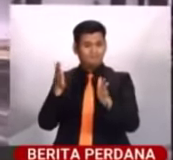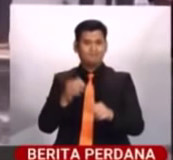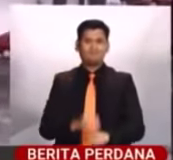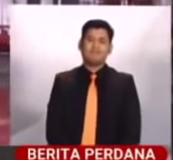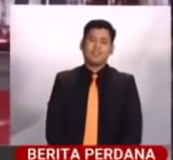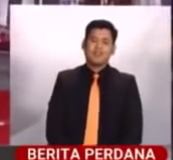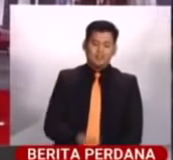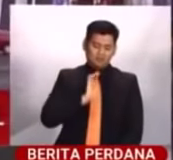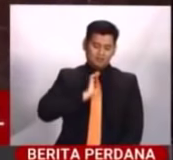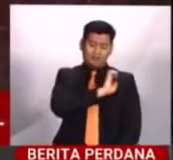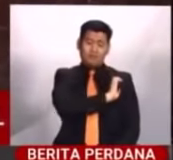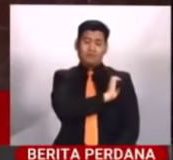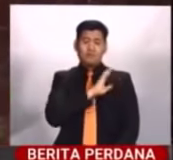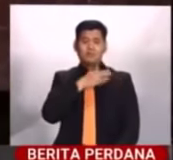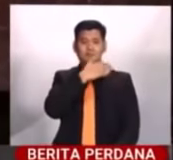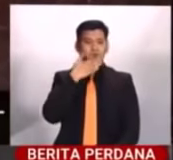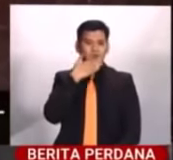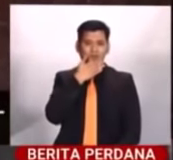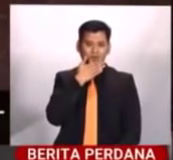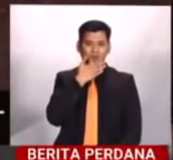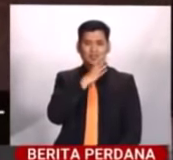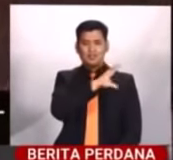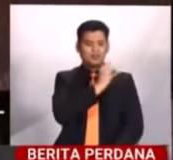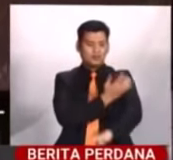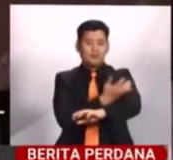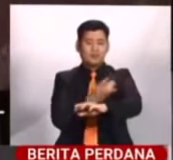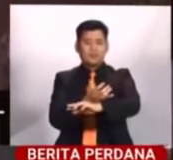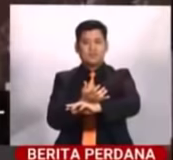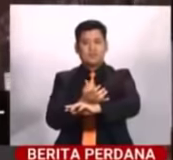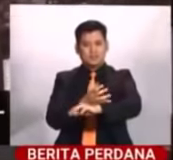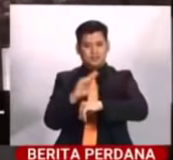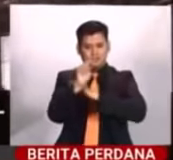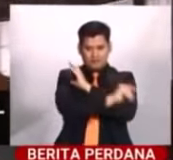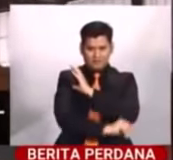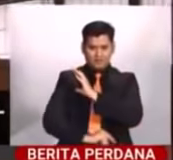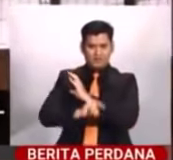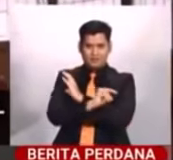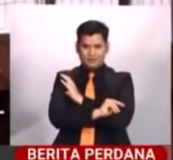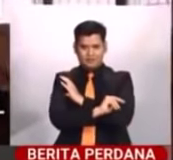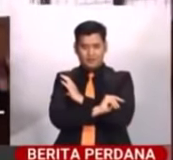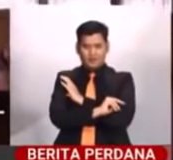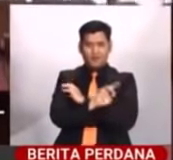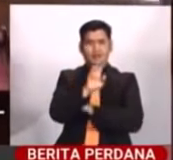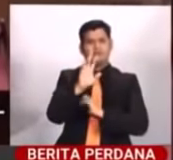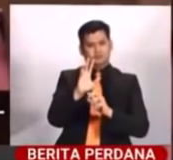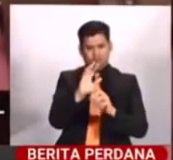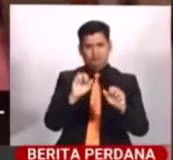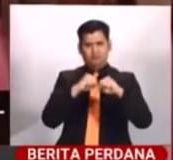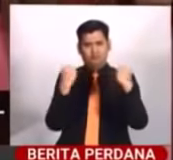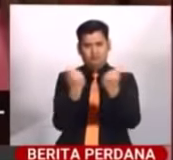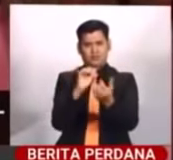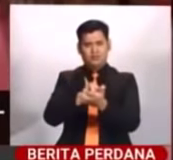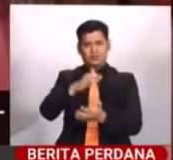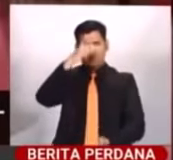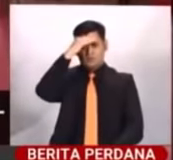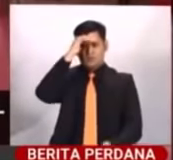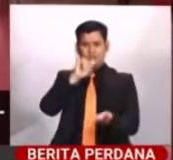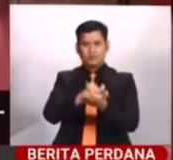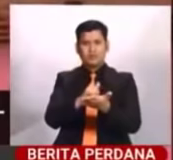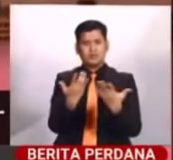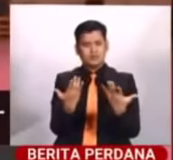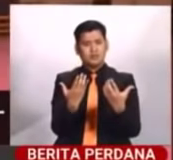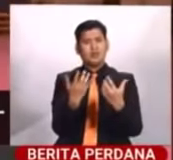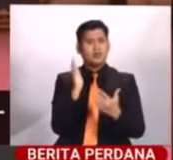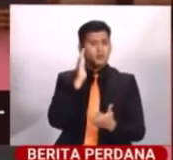Exco Belia Sukan Kebudayaan dan Warisan Negeri Muhammad Kuzan Abu Bakar berkata velodrome pertama di Johor itu akan